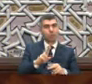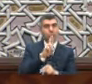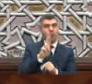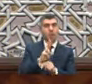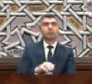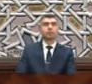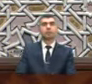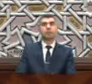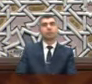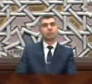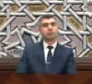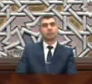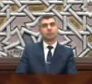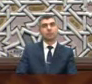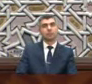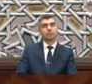شكرا، تفضل سيد الوزير.